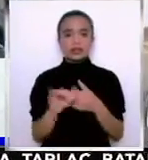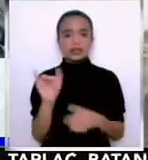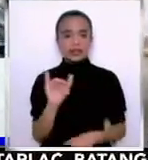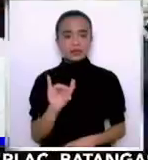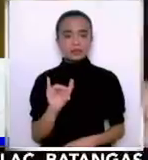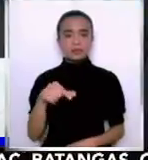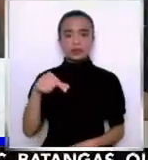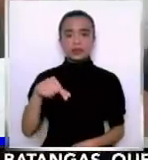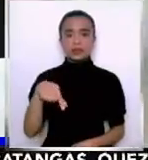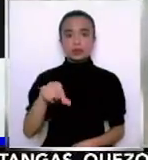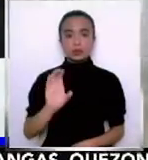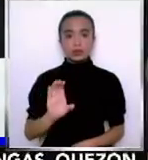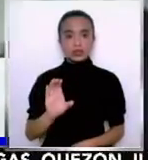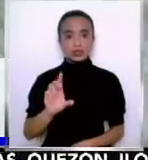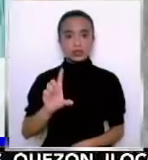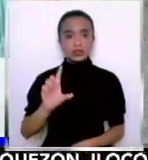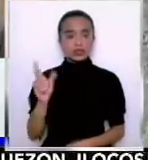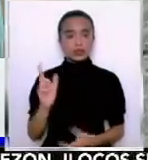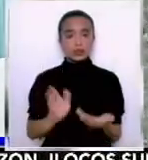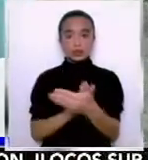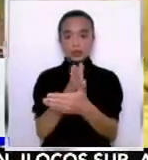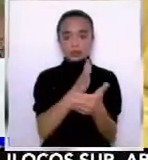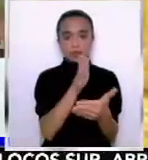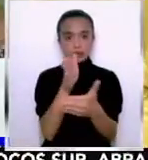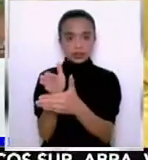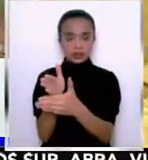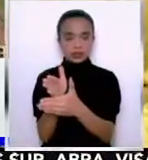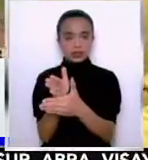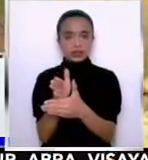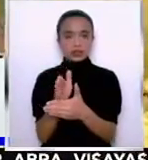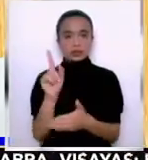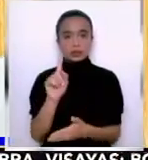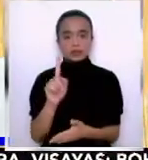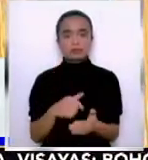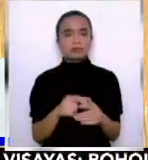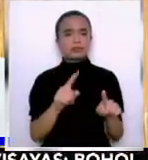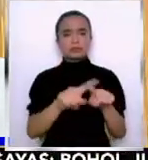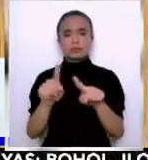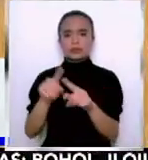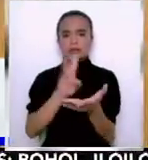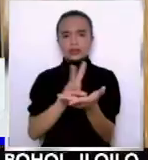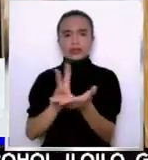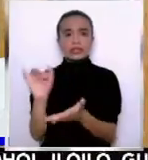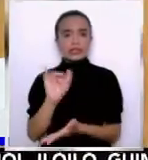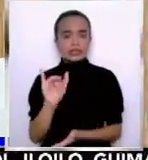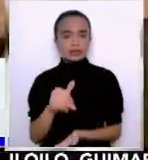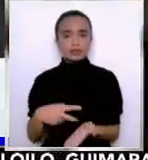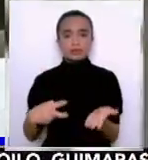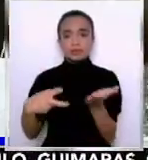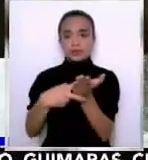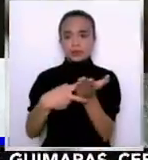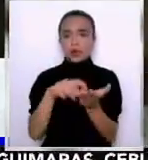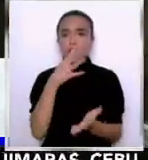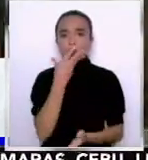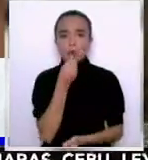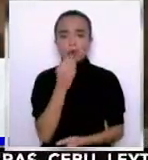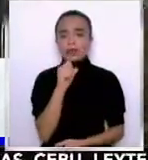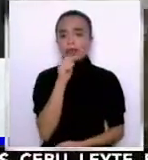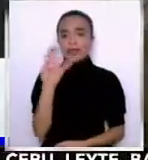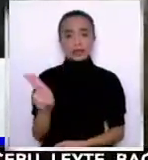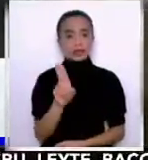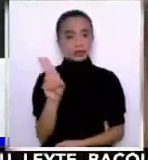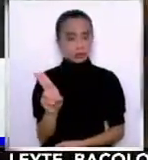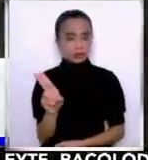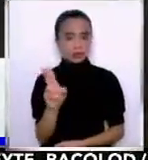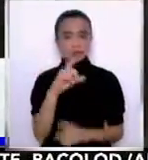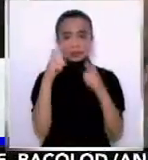Mega Q-Mart, Araneta Center at 15th Avenue kung saan tinikitan din ang walang suot na face mask. Sa Murphy Market, ilang